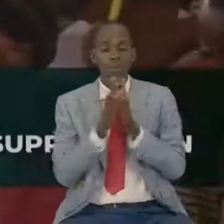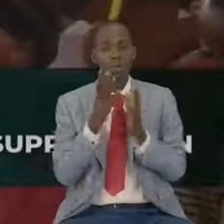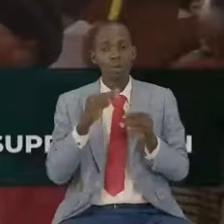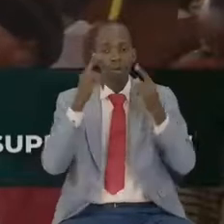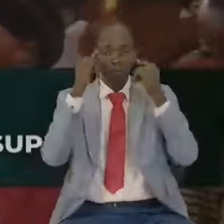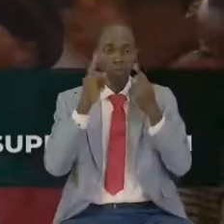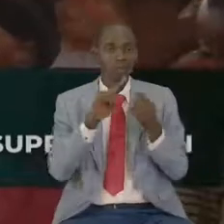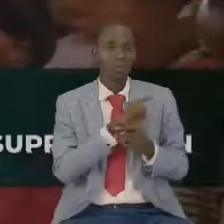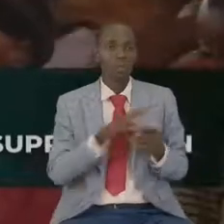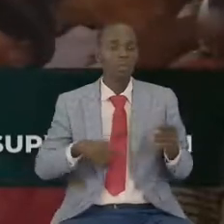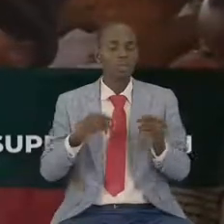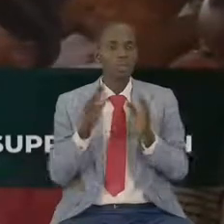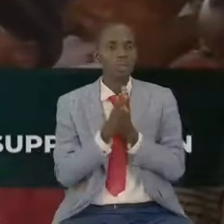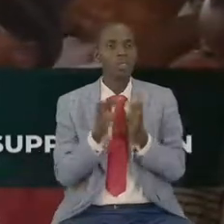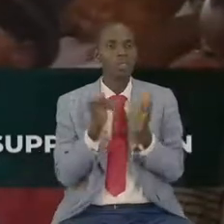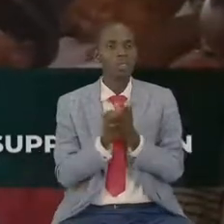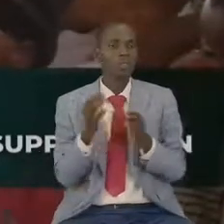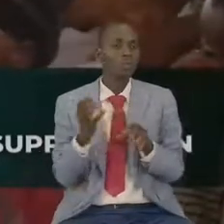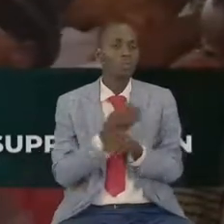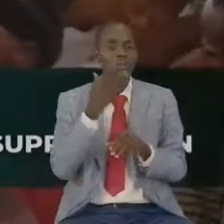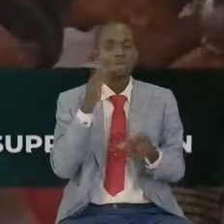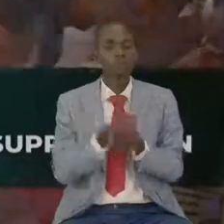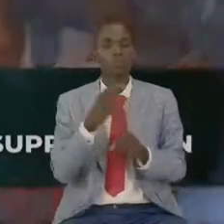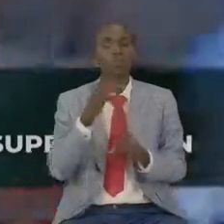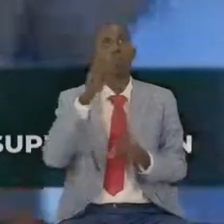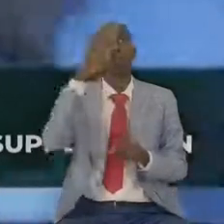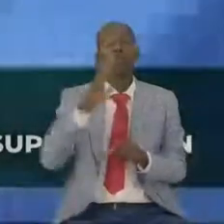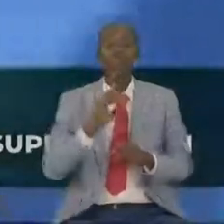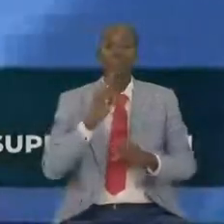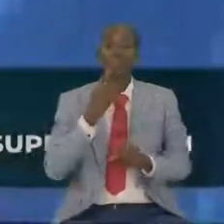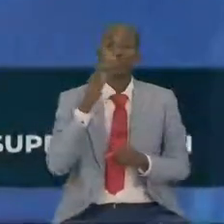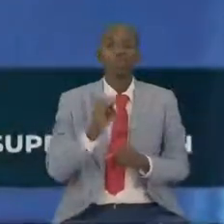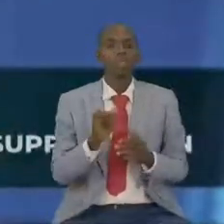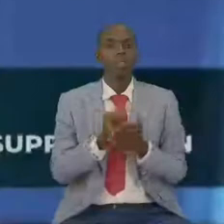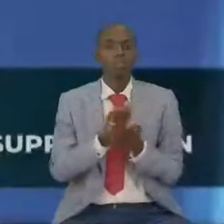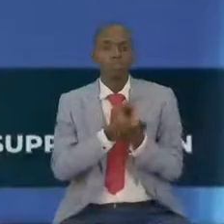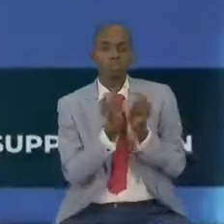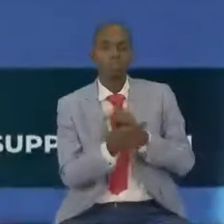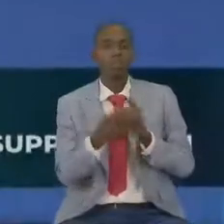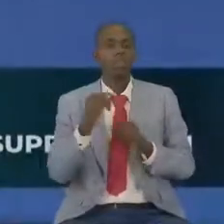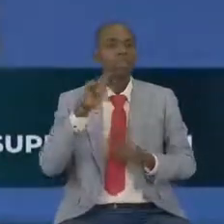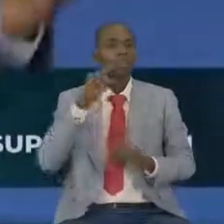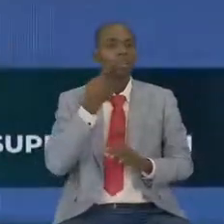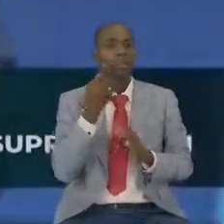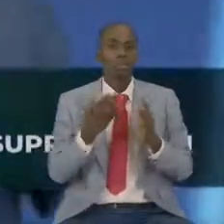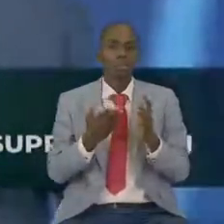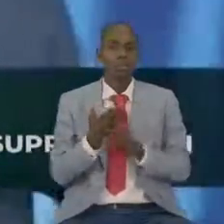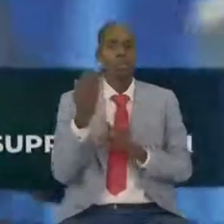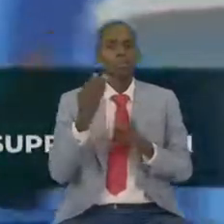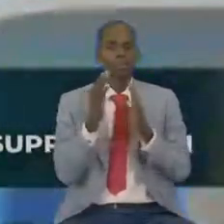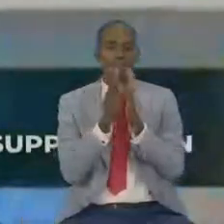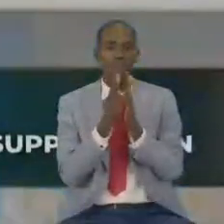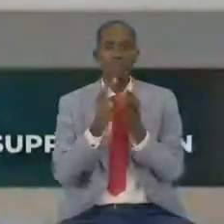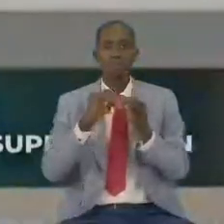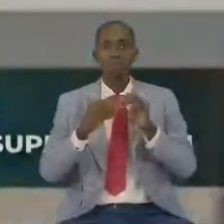qui a pris les promesses de Dieu au sérieux, par ses supplications, l'eau amère a été transformée. Troisième